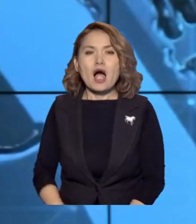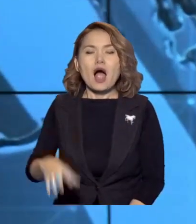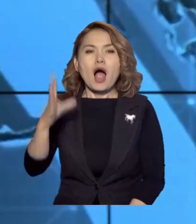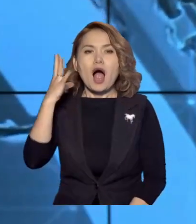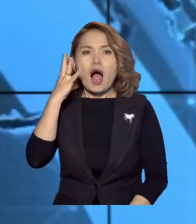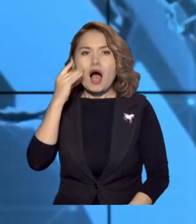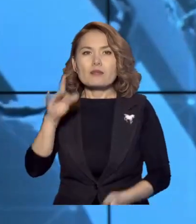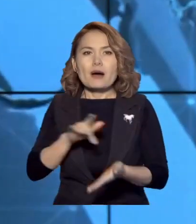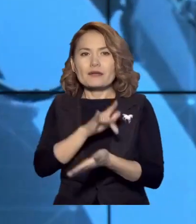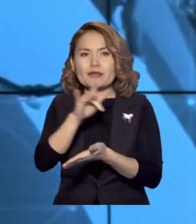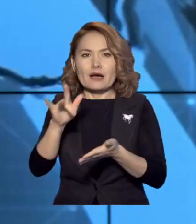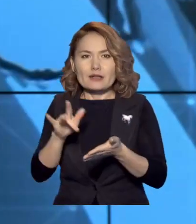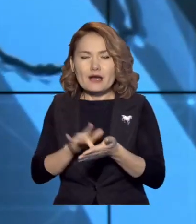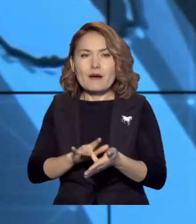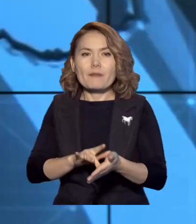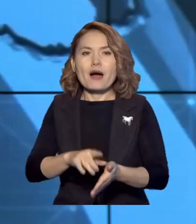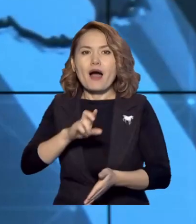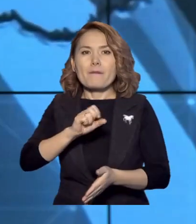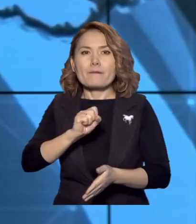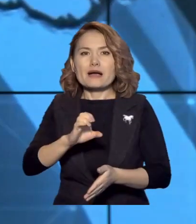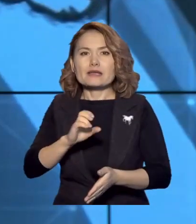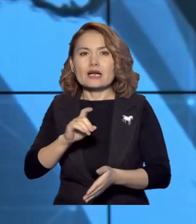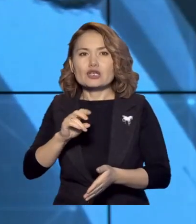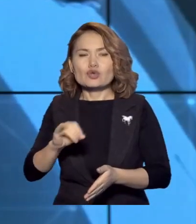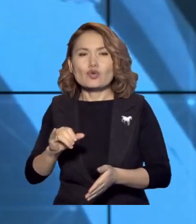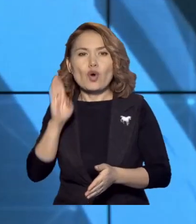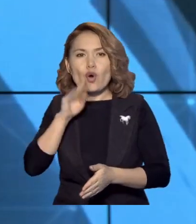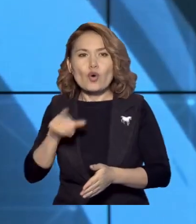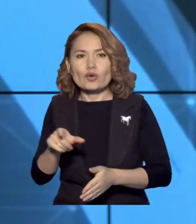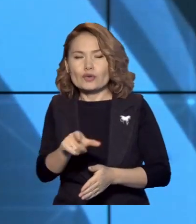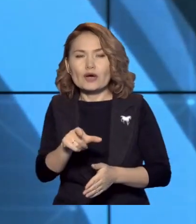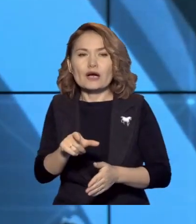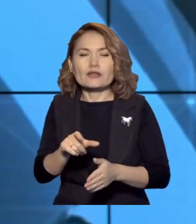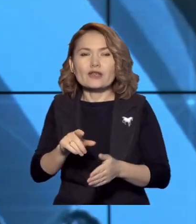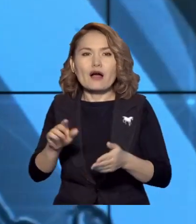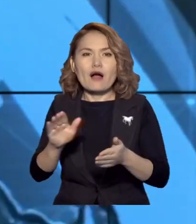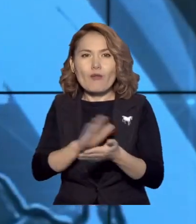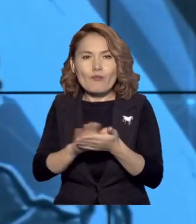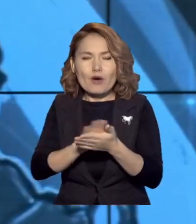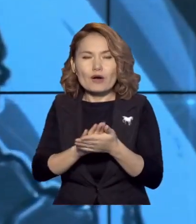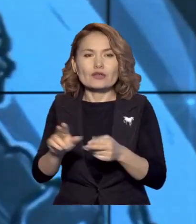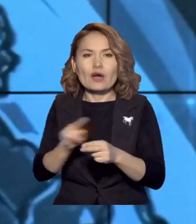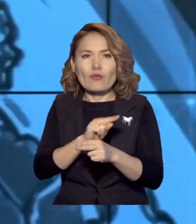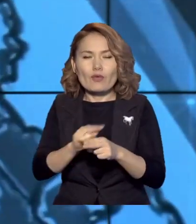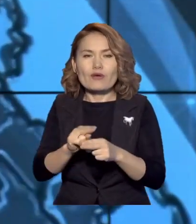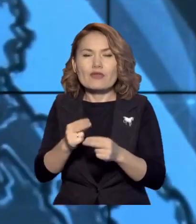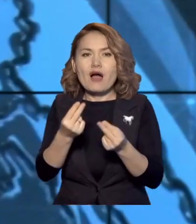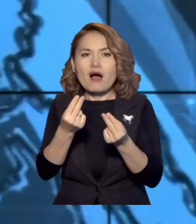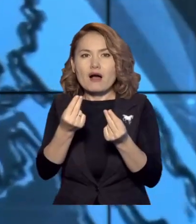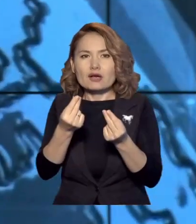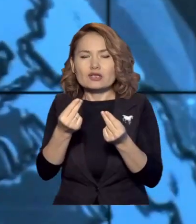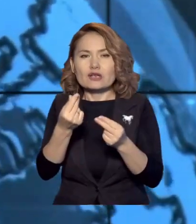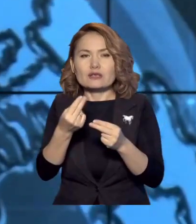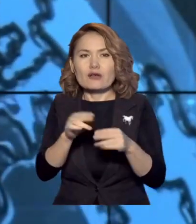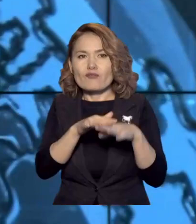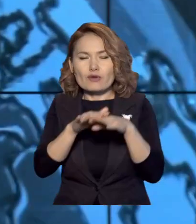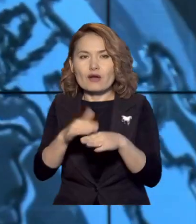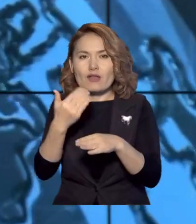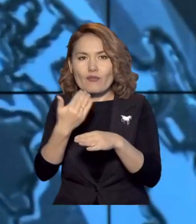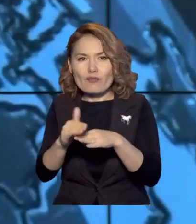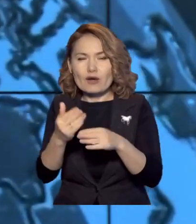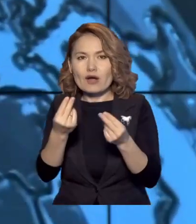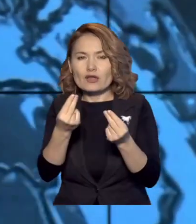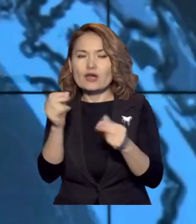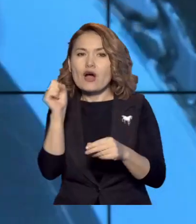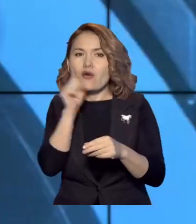Ел жаңалықтарына оралсақ, Алматыда басқарасу өзенінің арнасын жаңартуға бөлінген ақшаның бір бөлігін қалтасына басқандар сотталды.